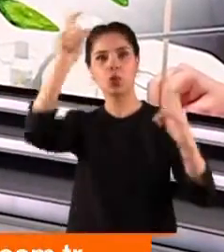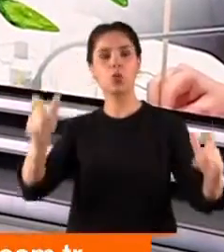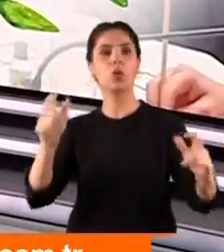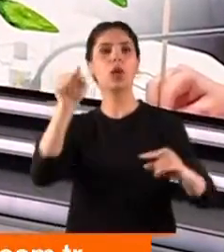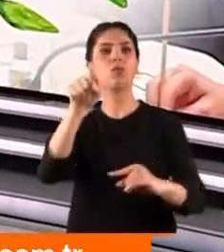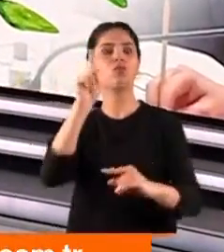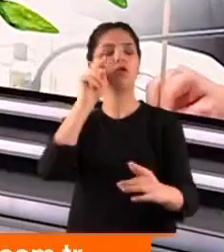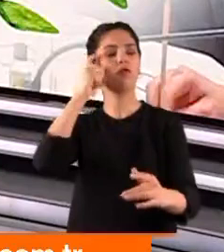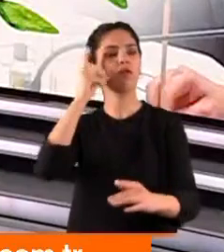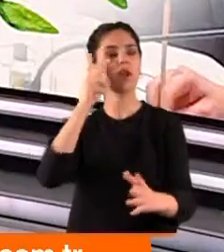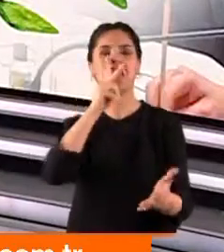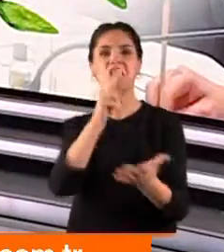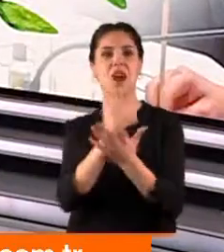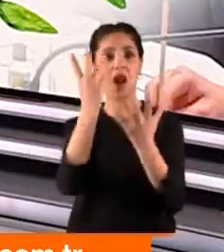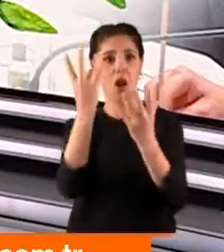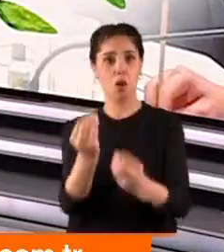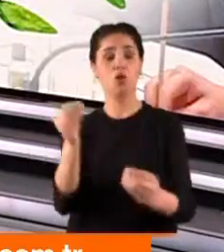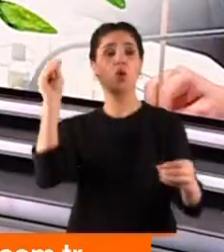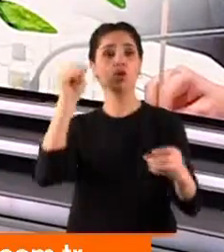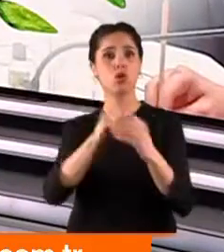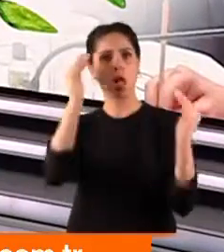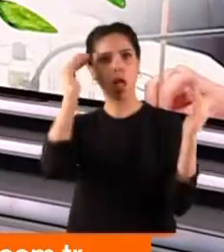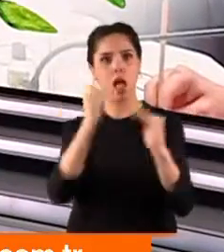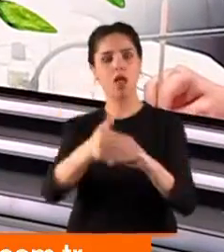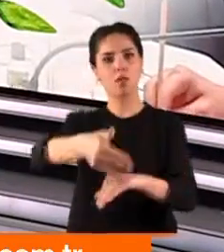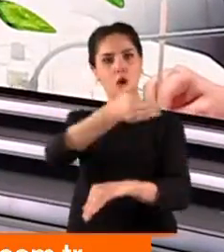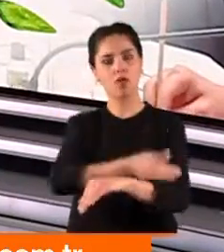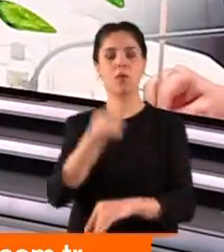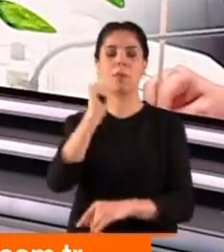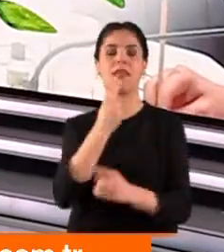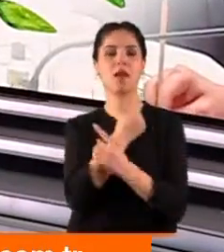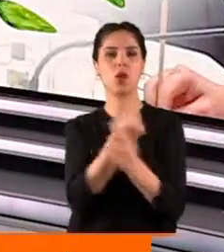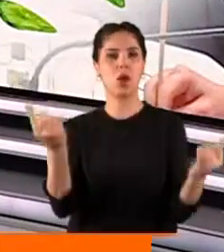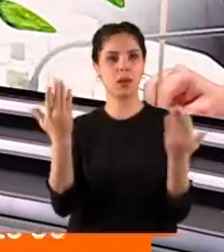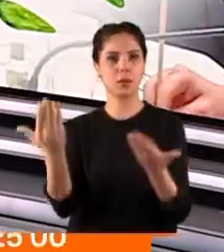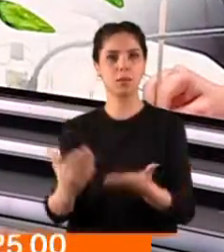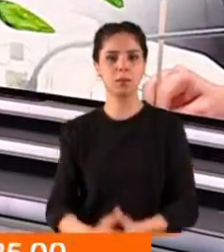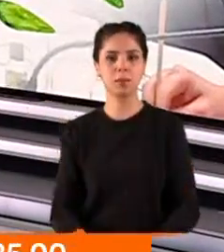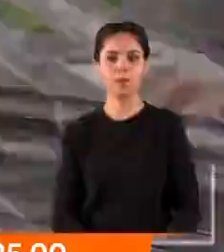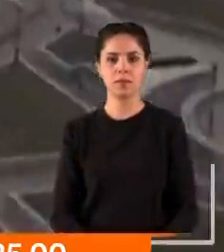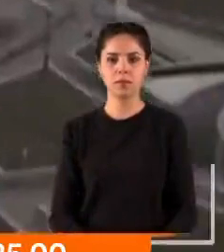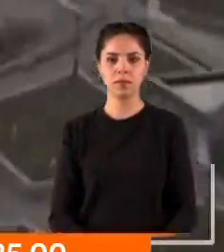tutumunda kararlı olduğunun altını son müzakere öncesinde bir kez daha çizdi.